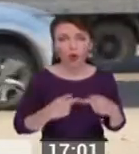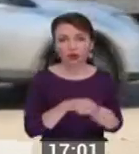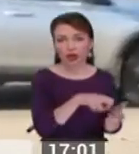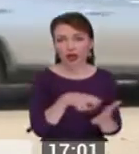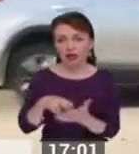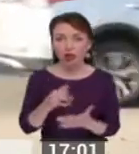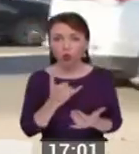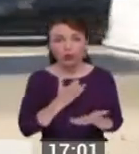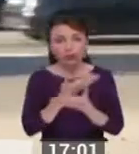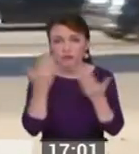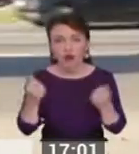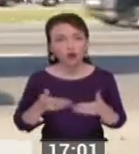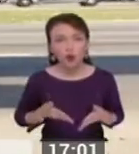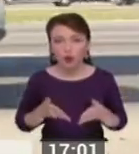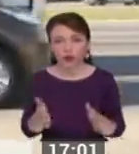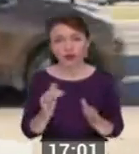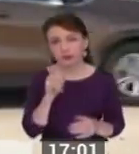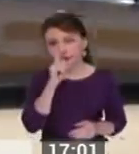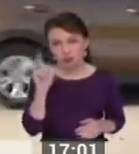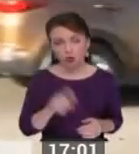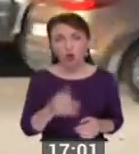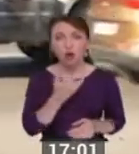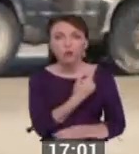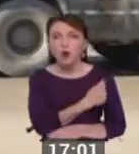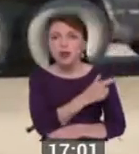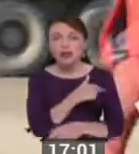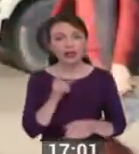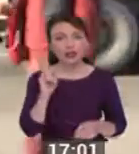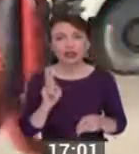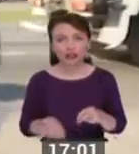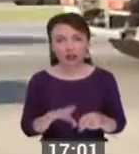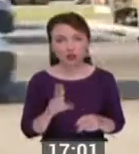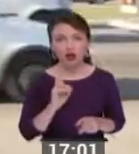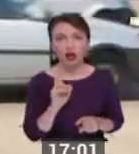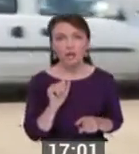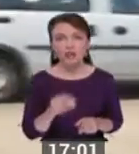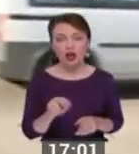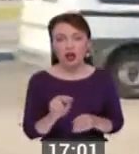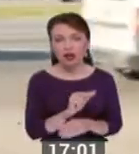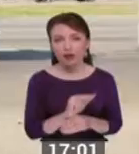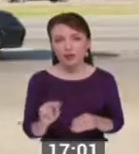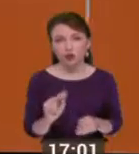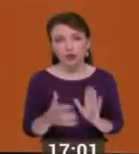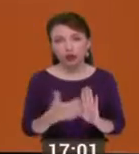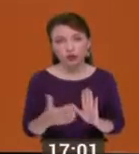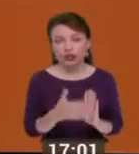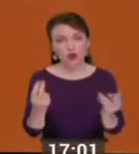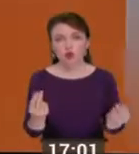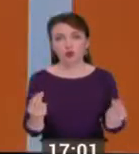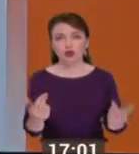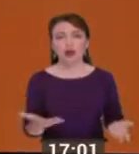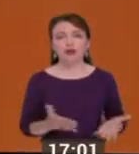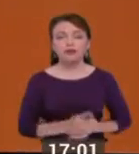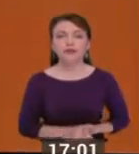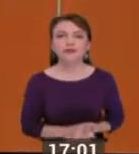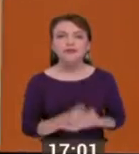У нас немає доріг, у нас поліклініка не закінчується з капітальним ремонтом, недостатньо грошей.